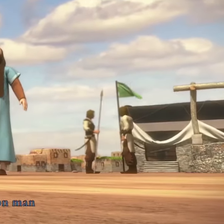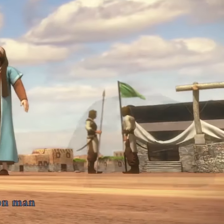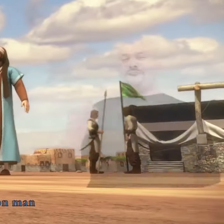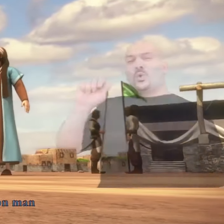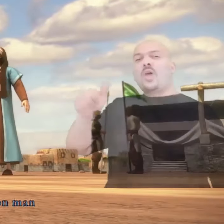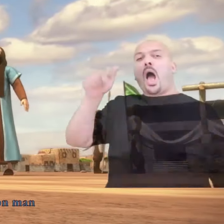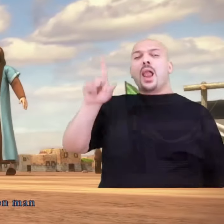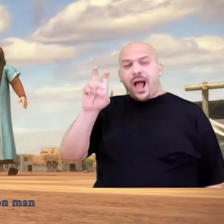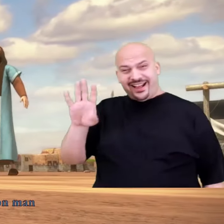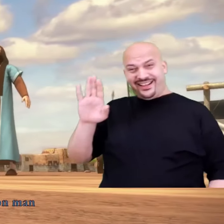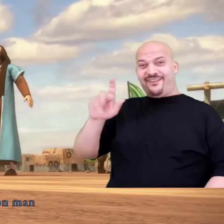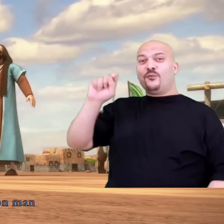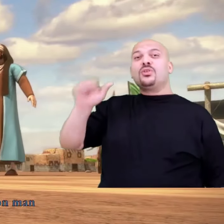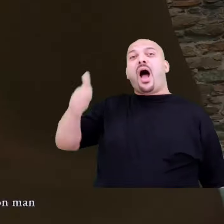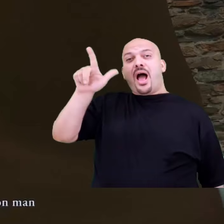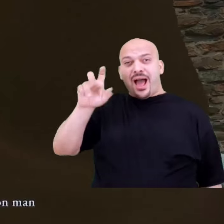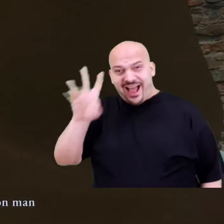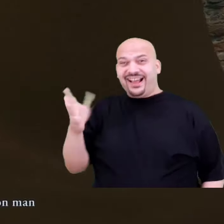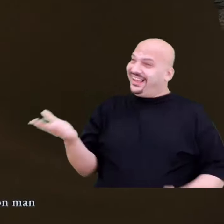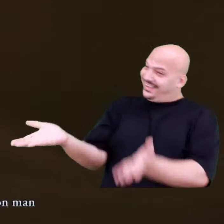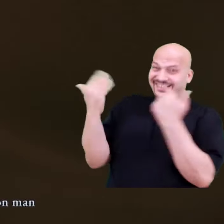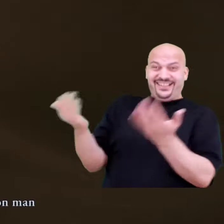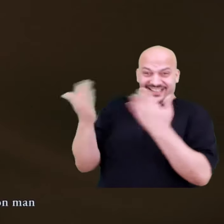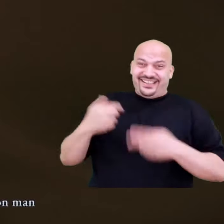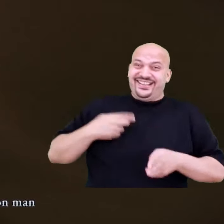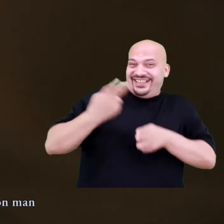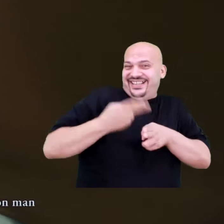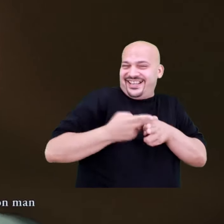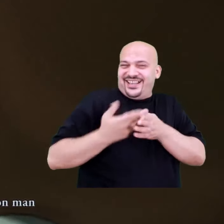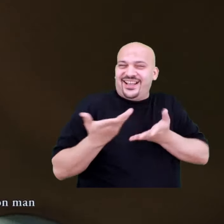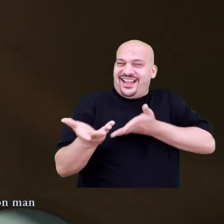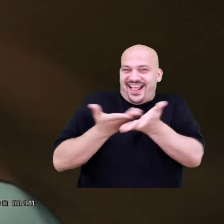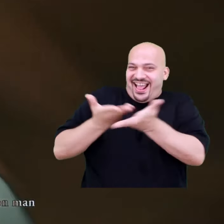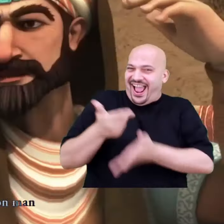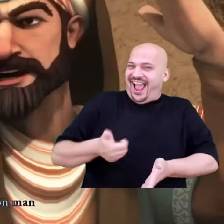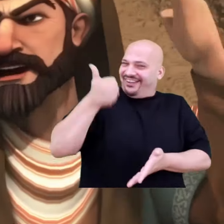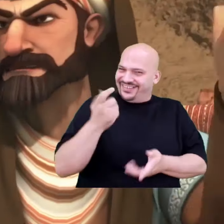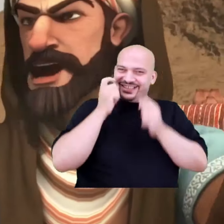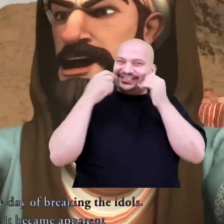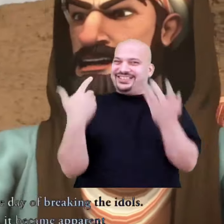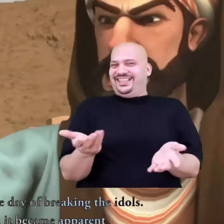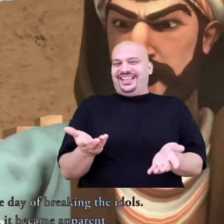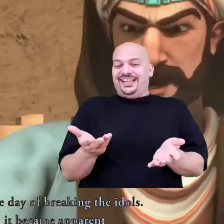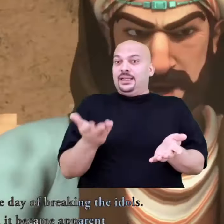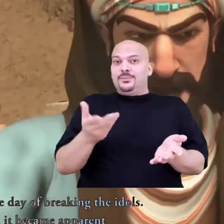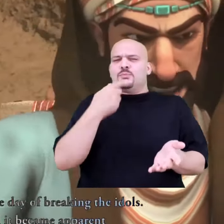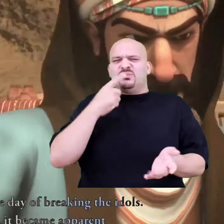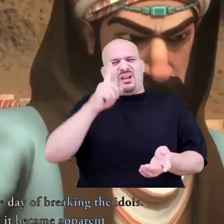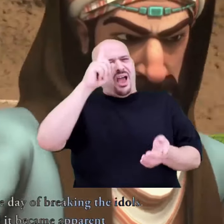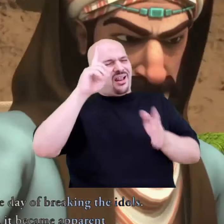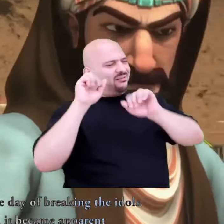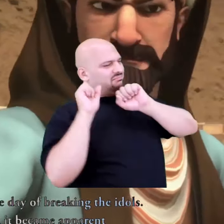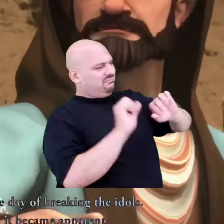يا فضالة يا فضالة، هلما نكمل الحديث يا رجل. يأبى عليك